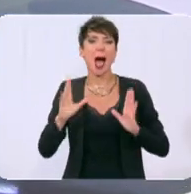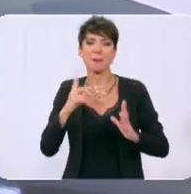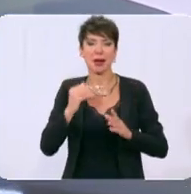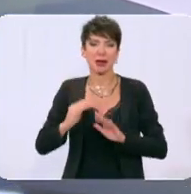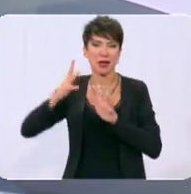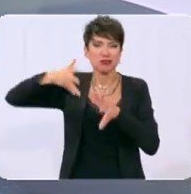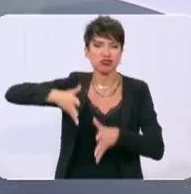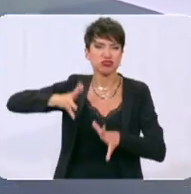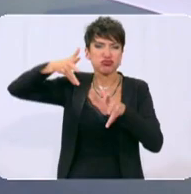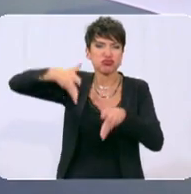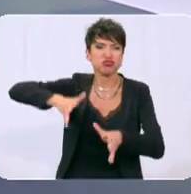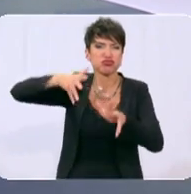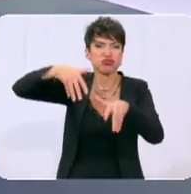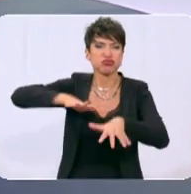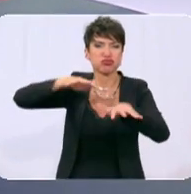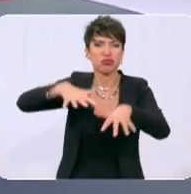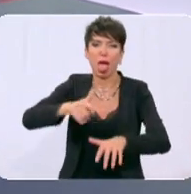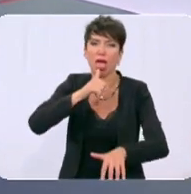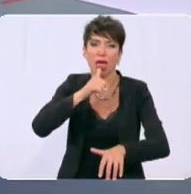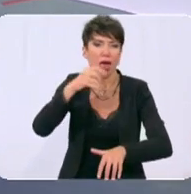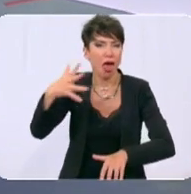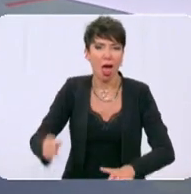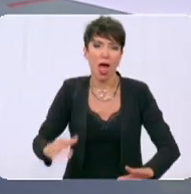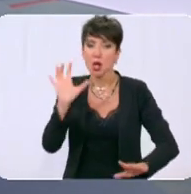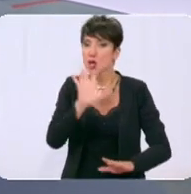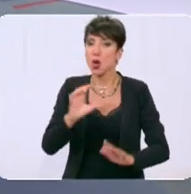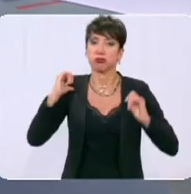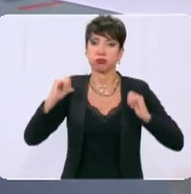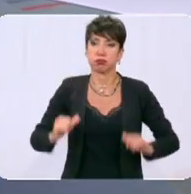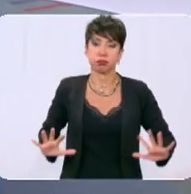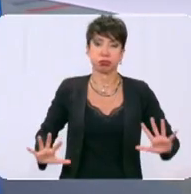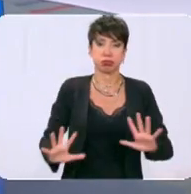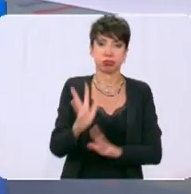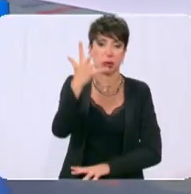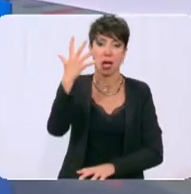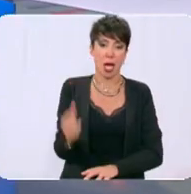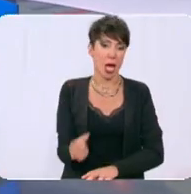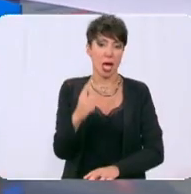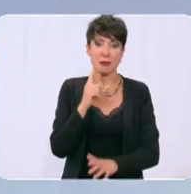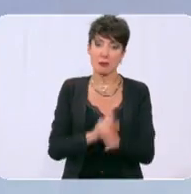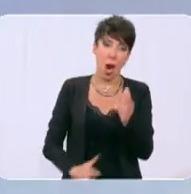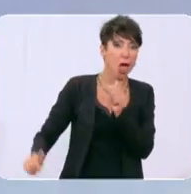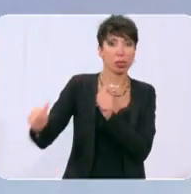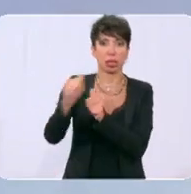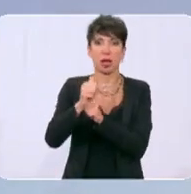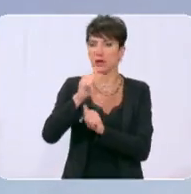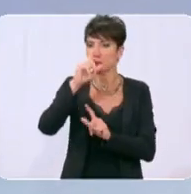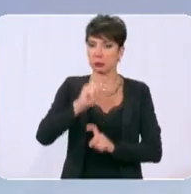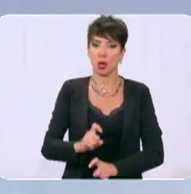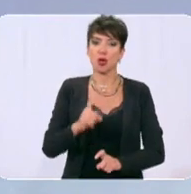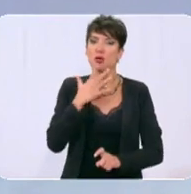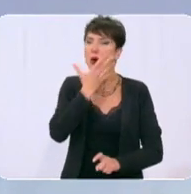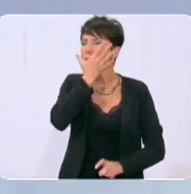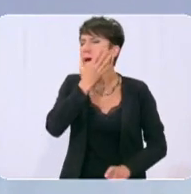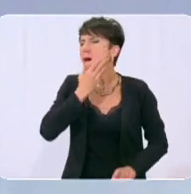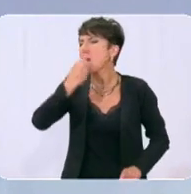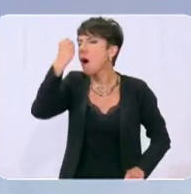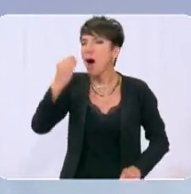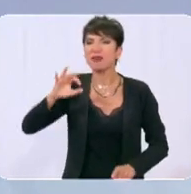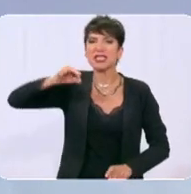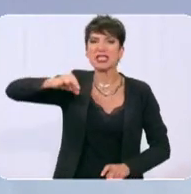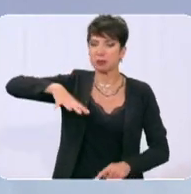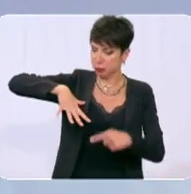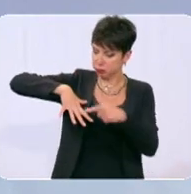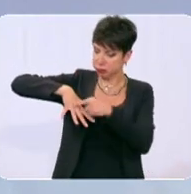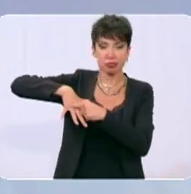τέτοια. Και η τουριστική ανάπτυξη, που σωστά επισημάνατε, που πρέπει να είναι στις προτεραιότητες, διότι είναι από τα ομορφότερα σημεία της χώρας. Συνδυάζεται